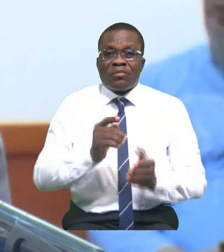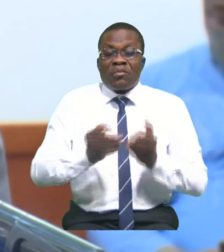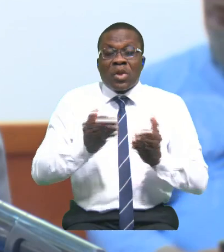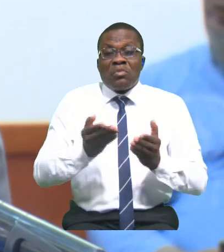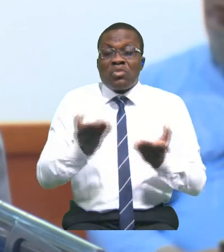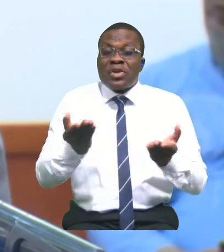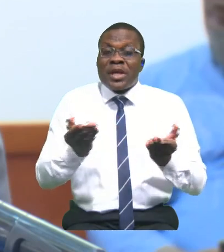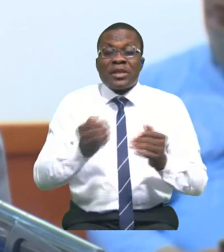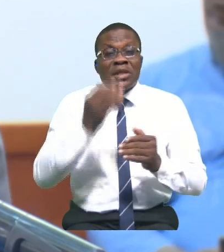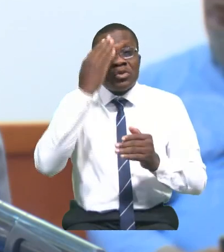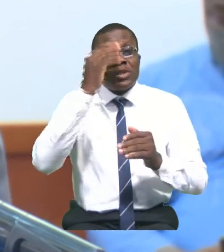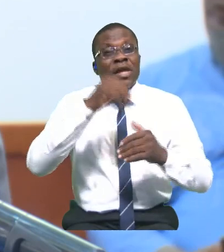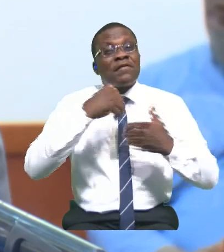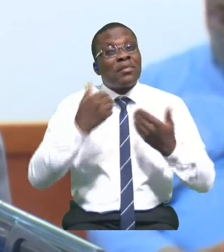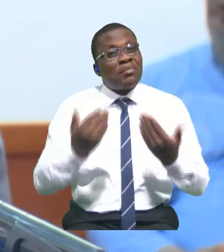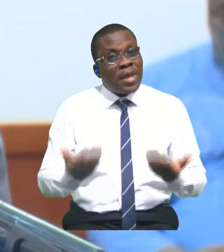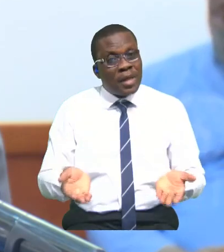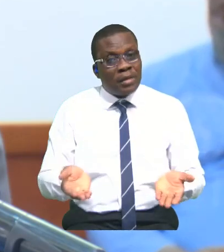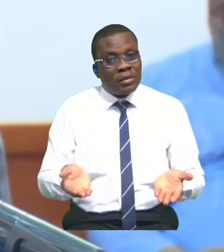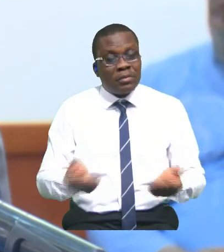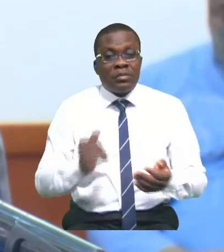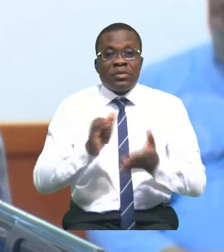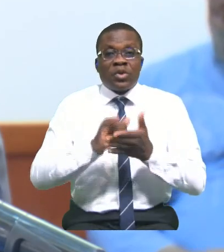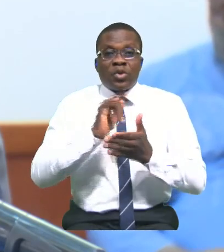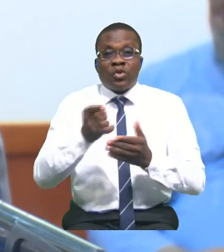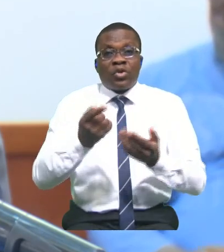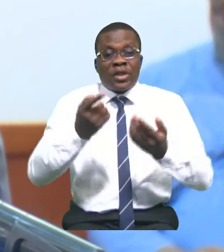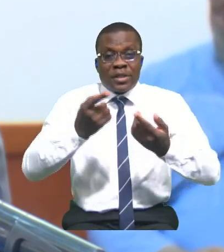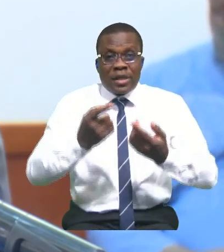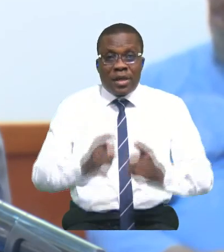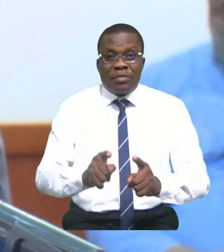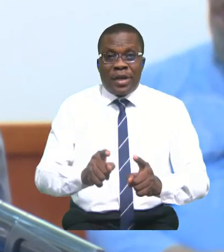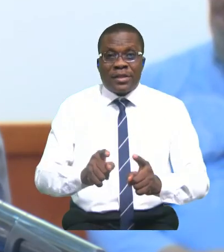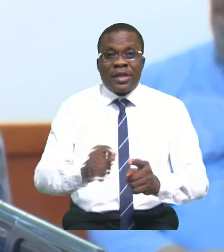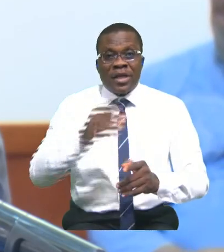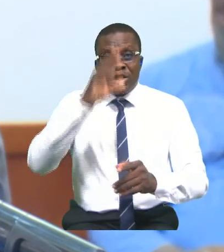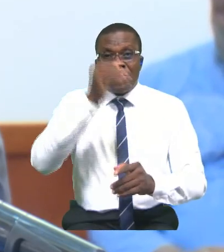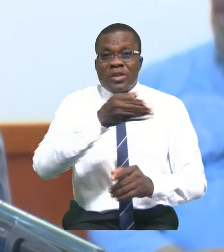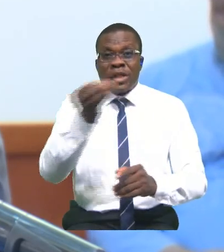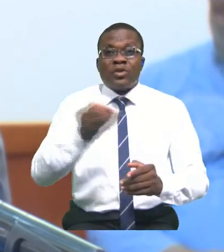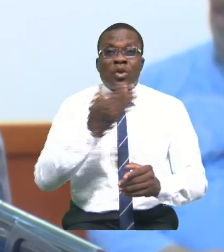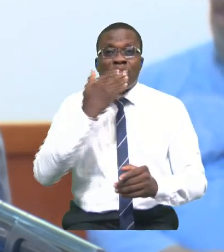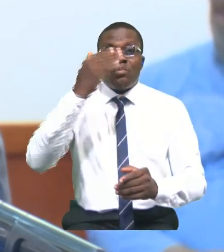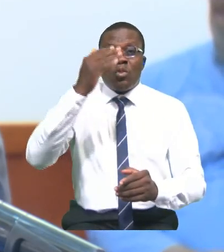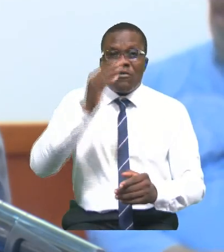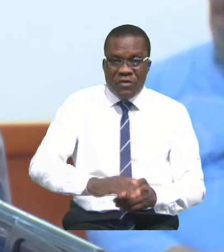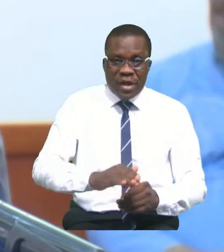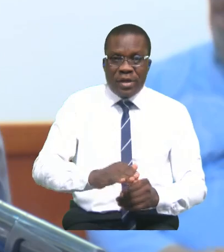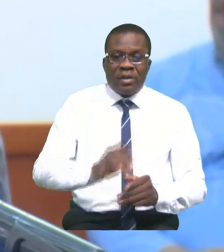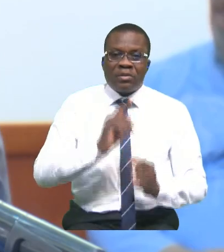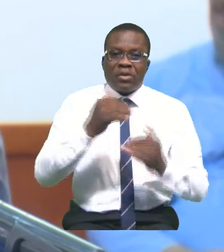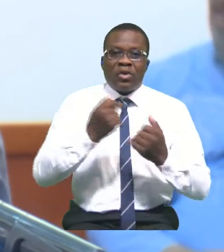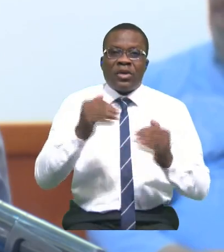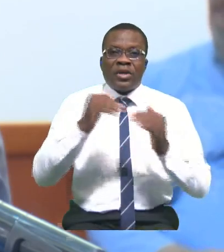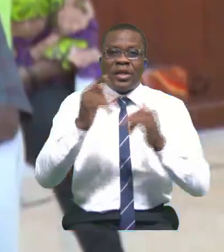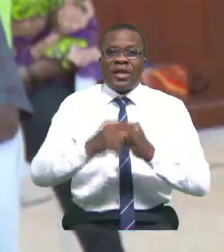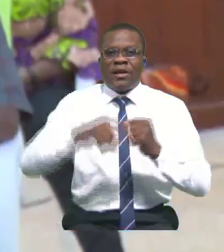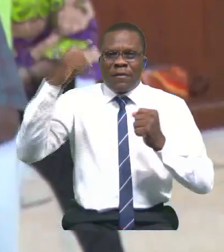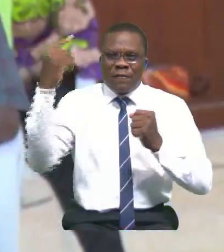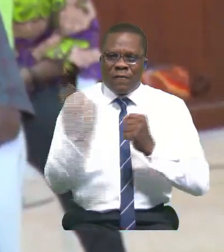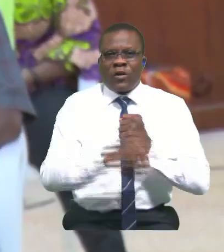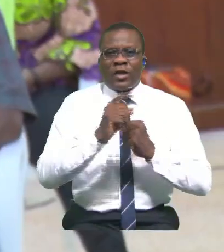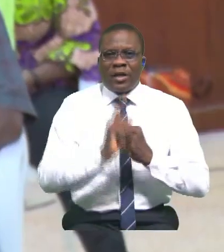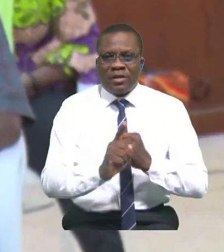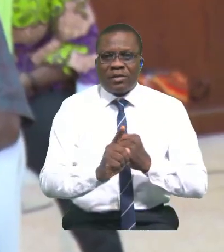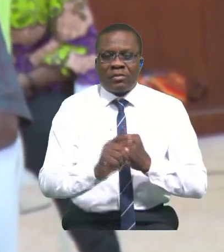innocente de ces hommes sans fois ni loi ont été également condamnés selon